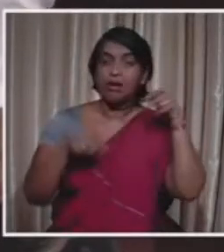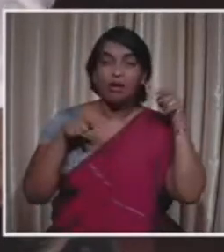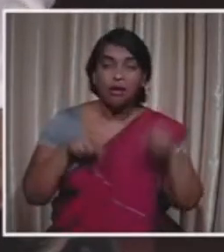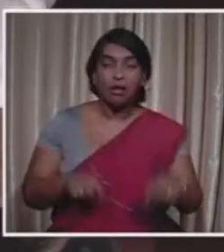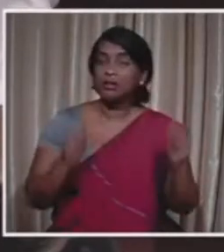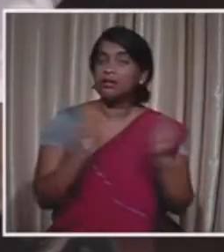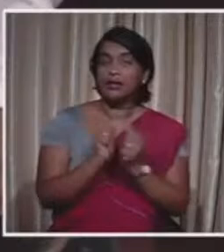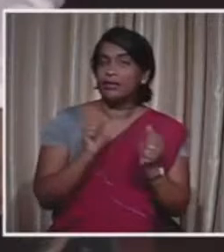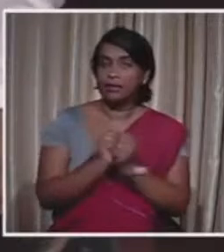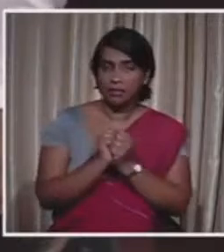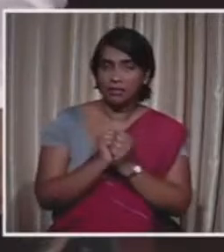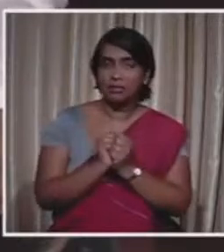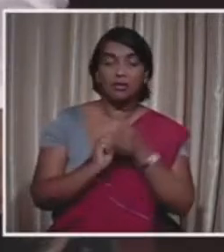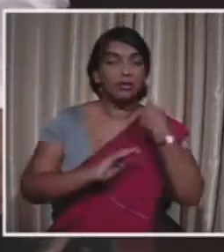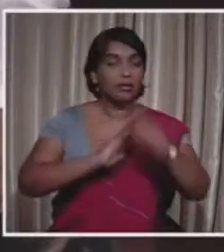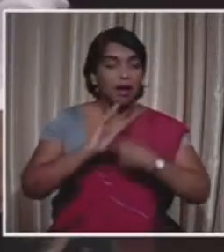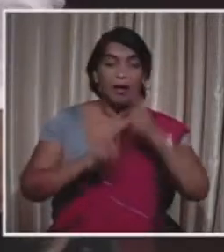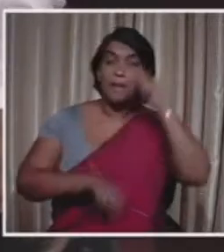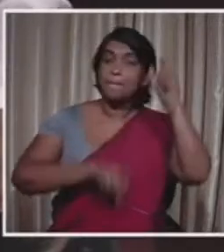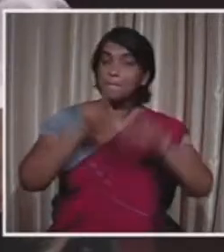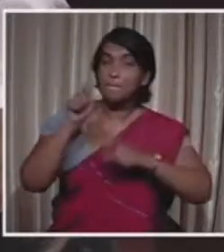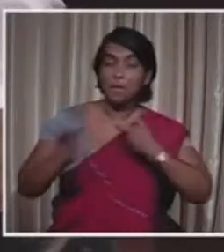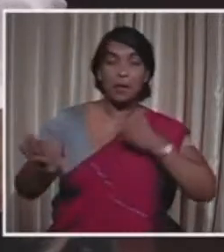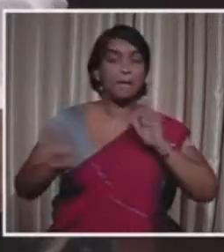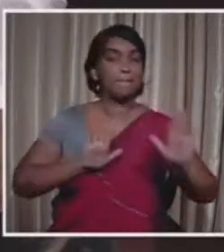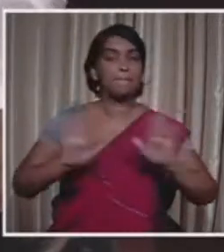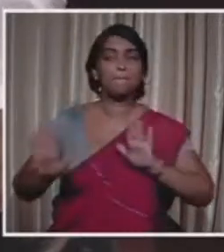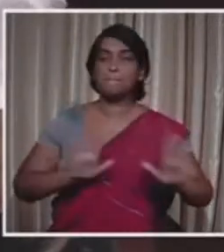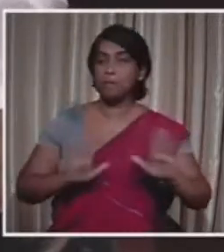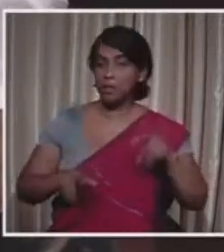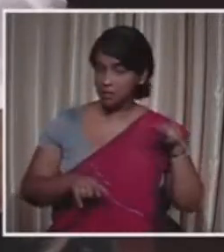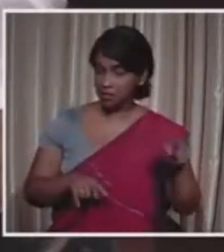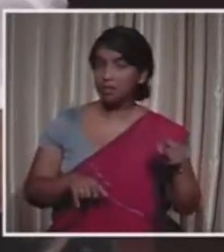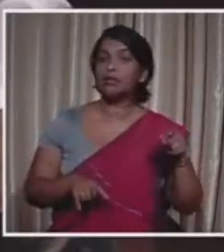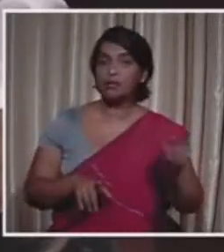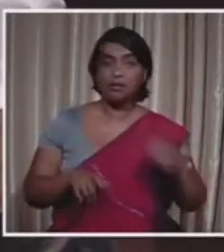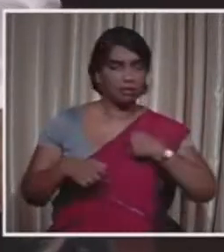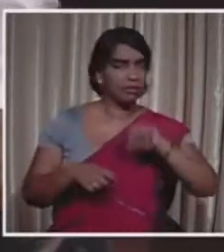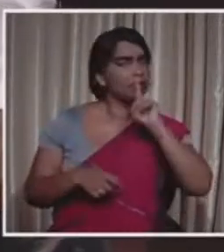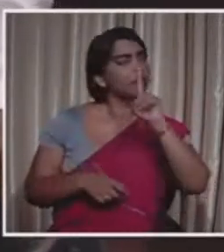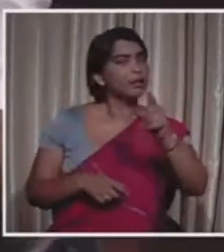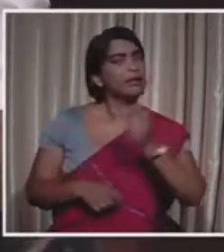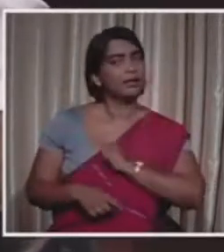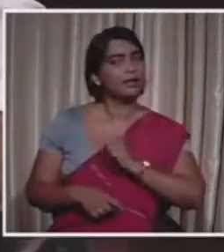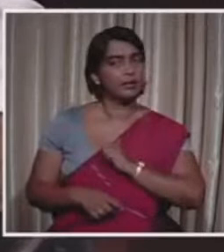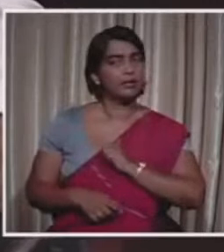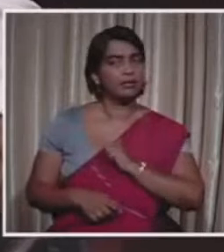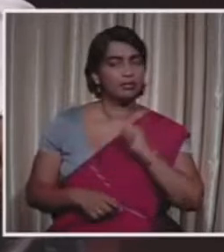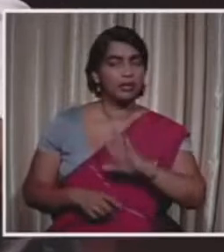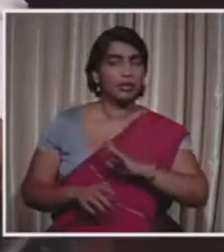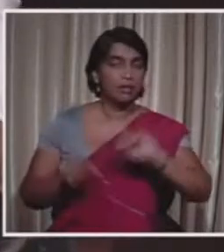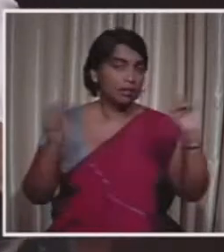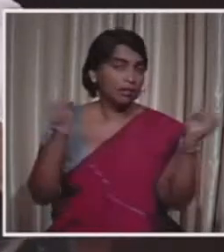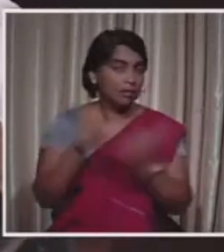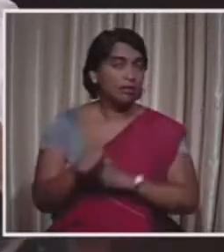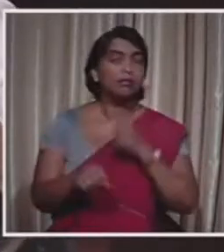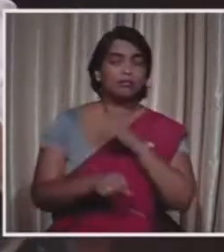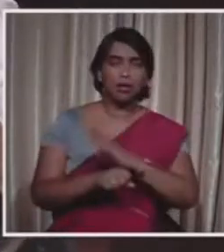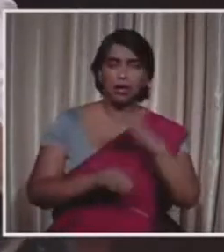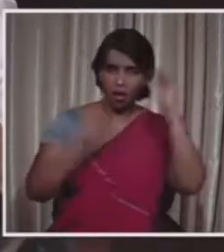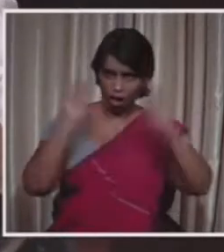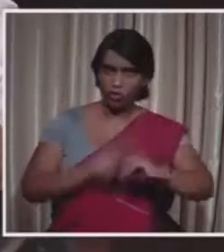කරන්නේ රටේ ජනතාව මර්ධනය කිරීම මං අහන්න කැමති මිනි මරණ ගවම